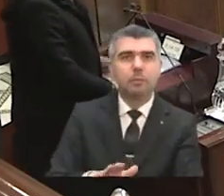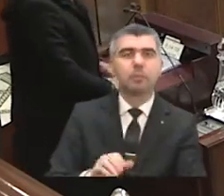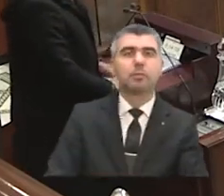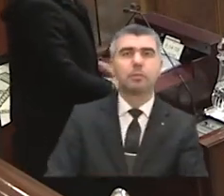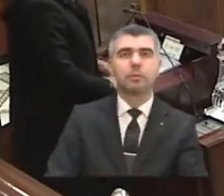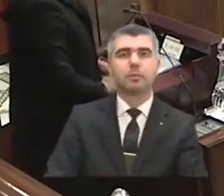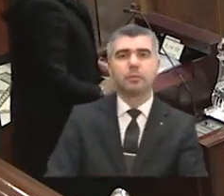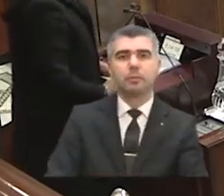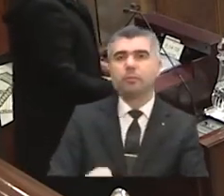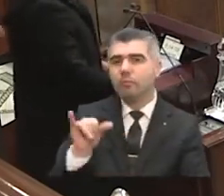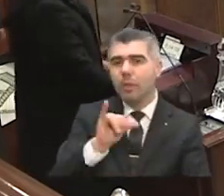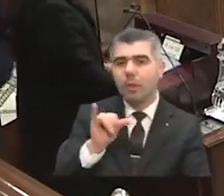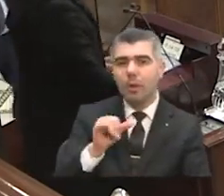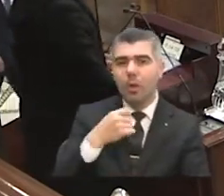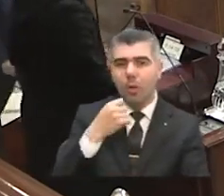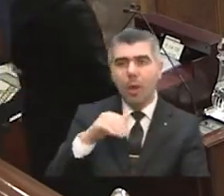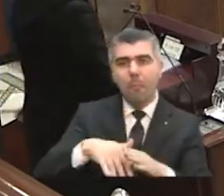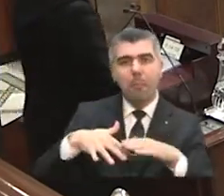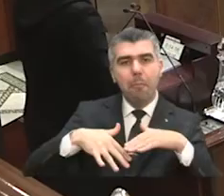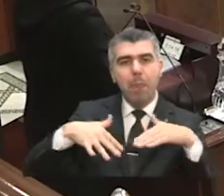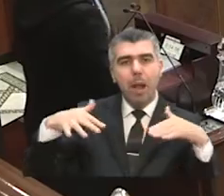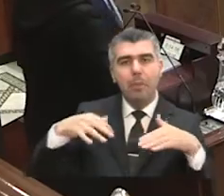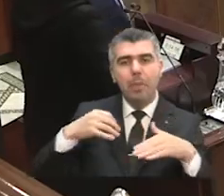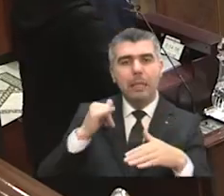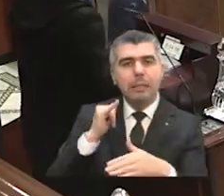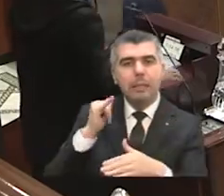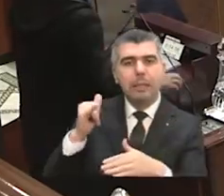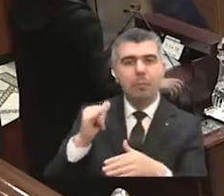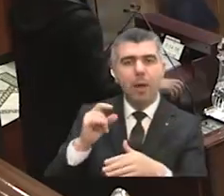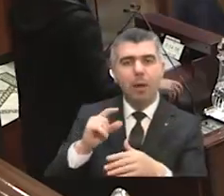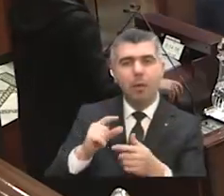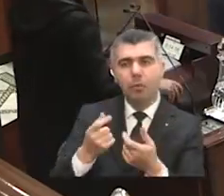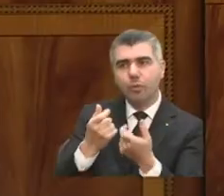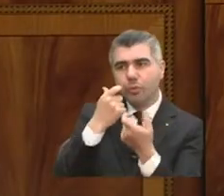des droits des victimes